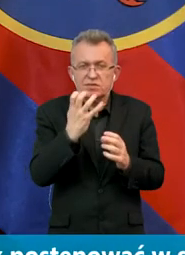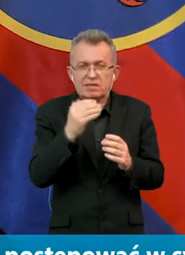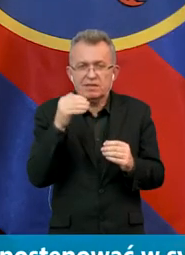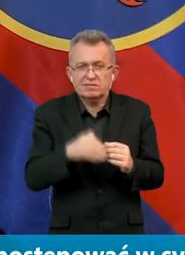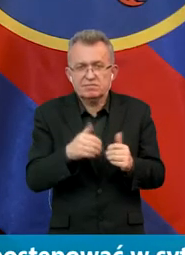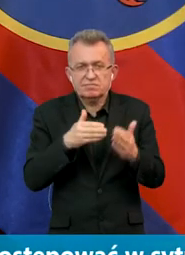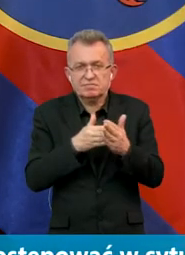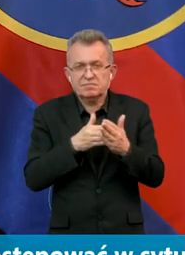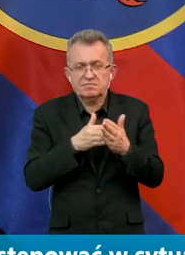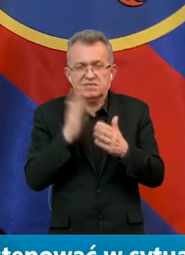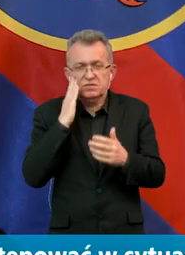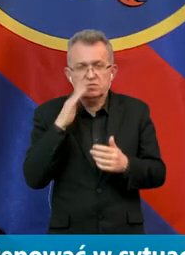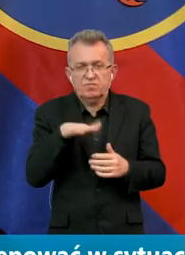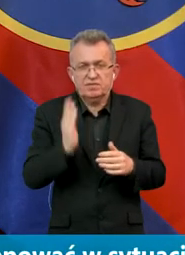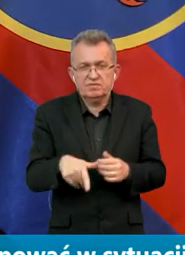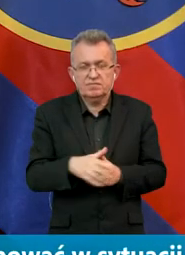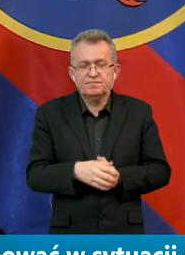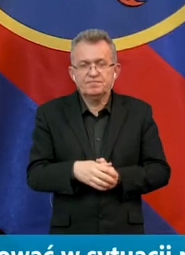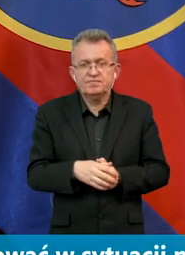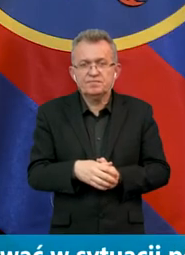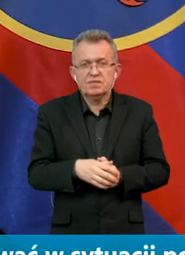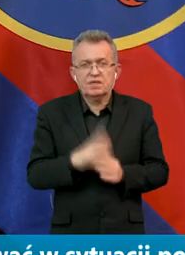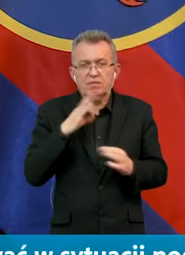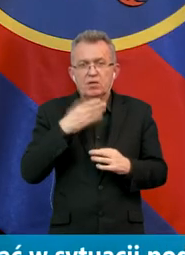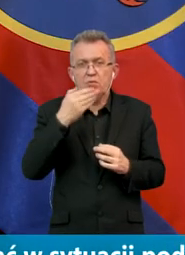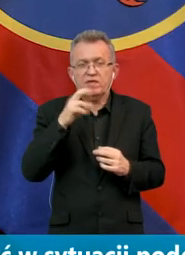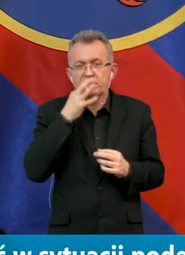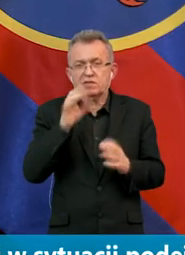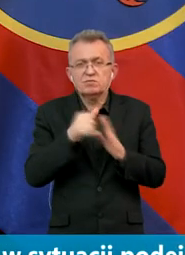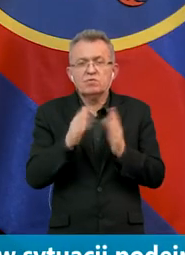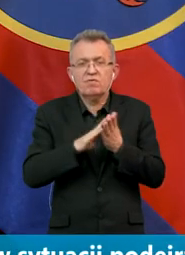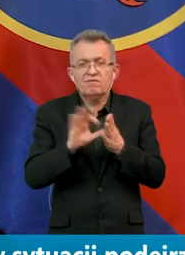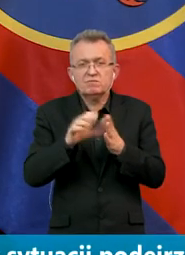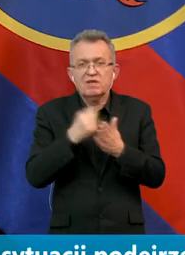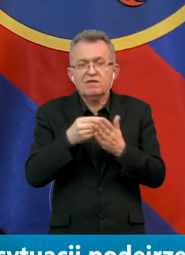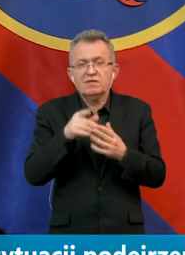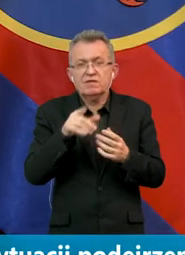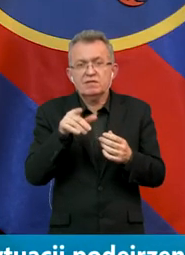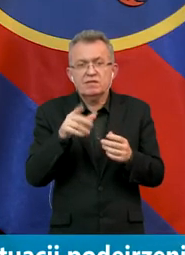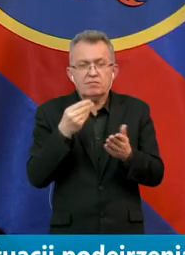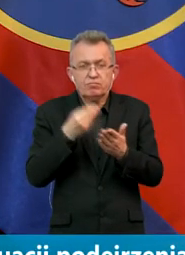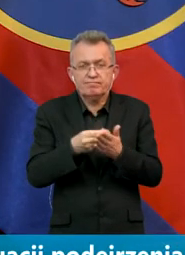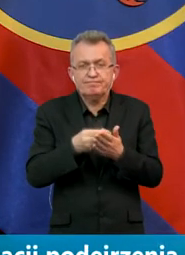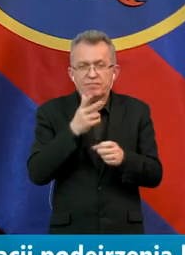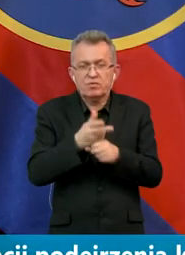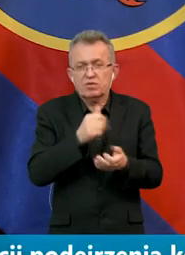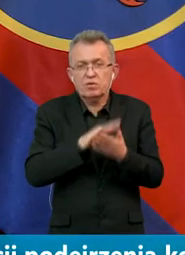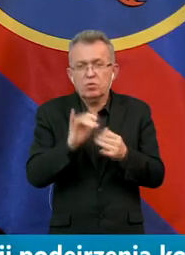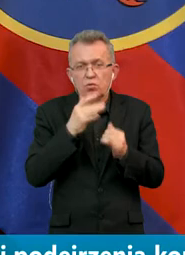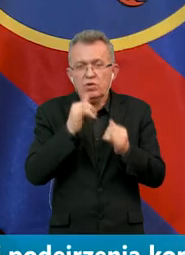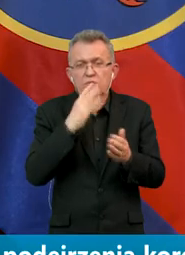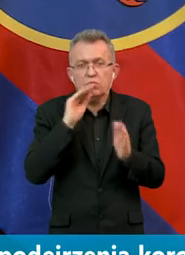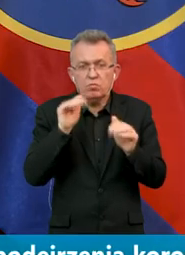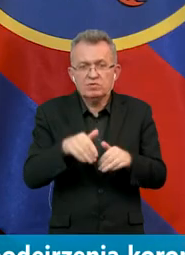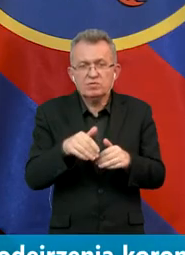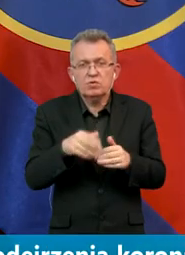tysięcy mieszkańców. Pani Monika pyta, co z nową uchwałą strefy płatnego parkowania, która wykluczyła dużą część mieszkańców Szczecina z